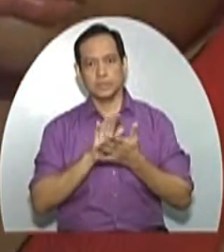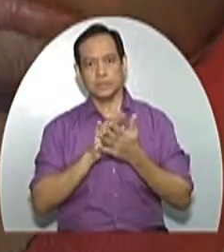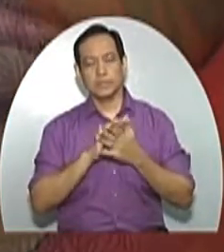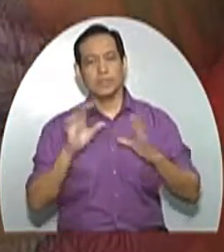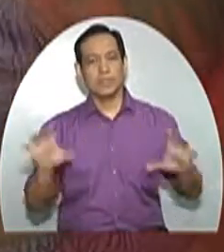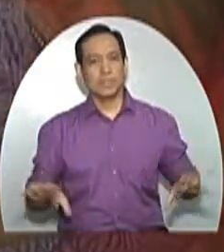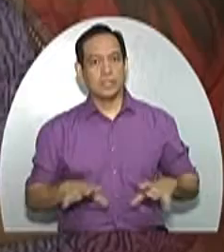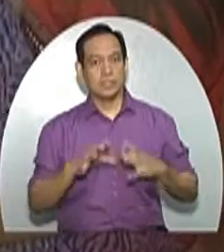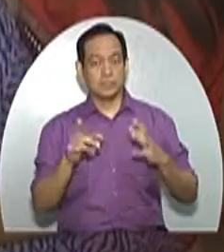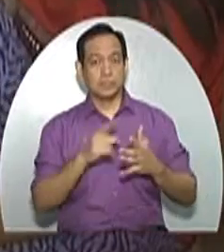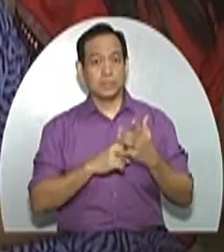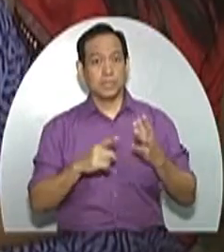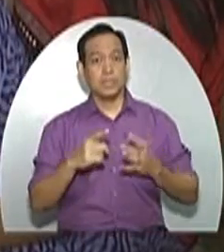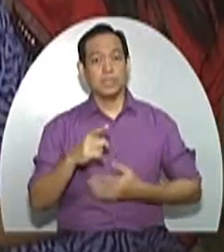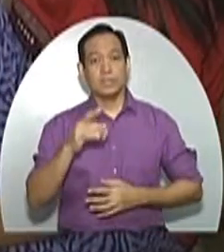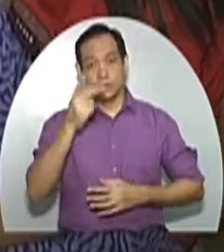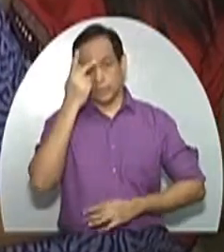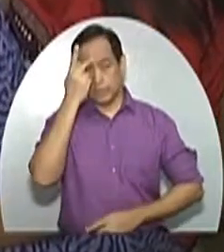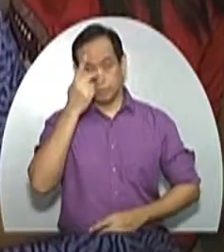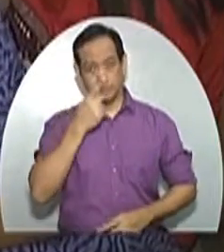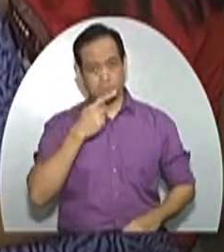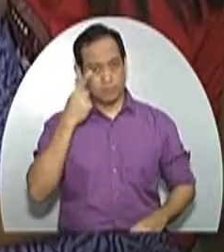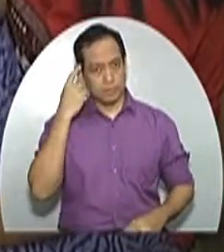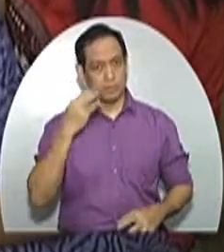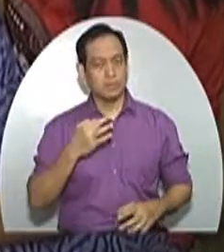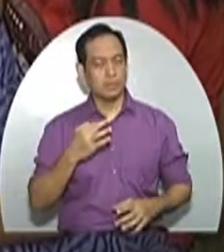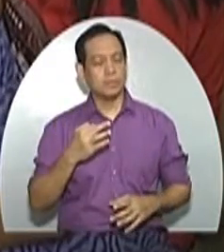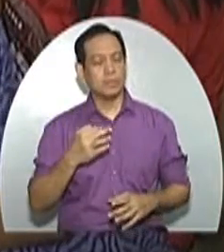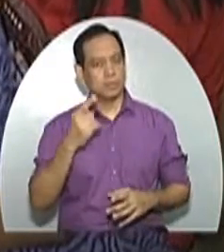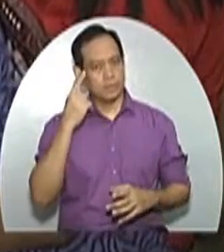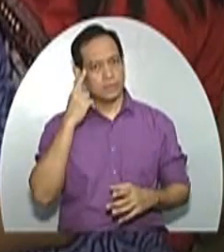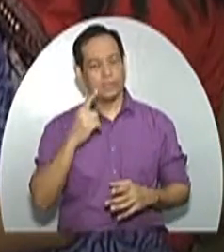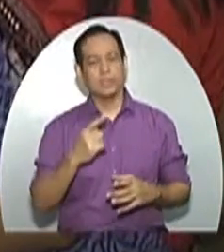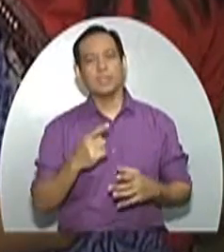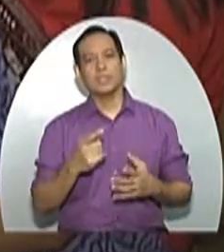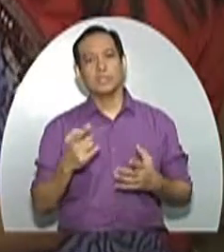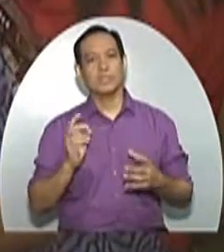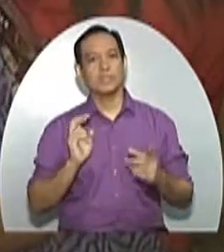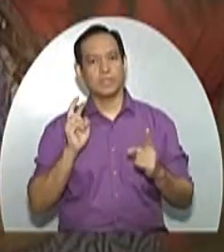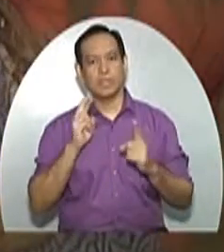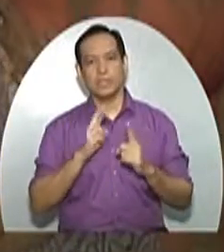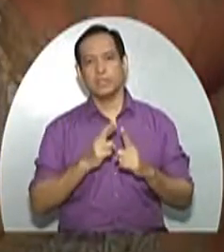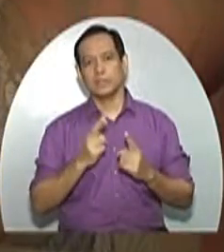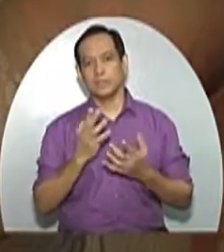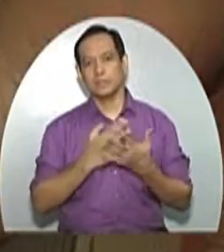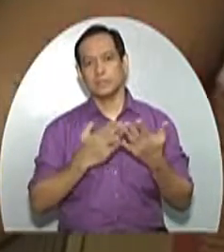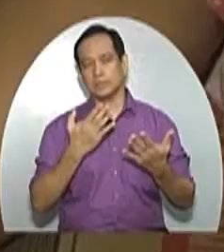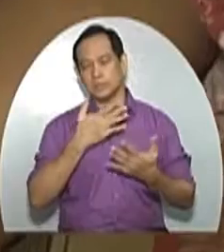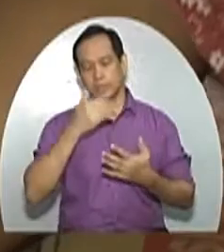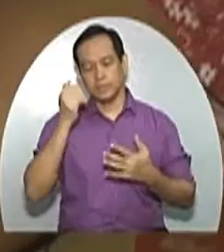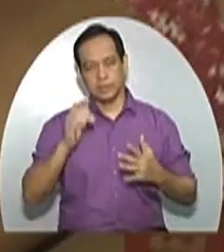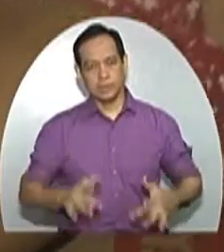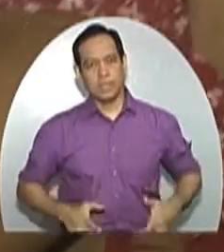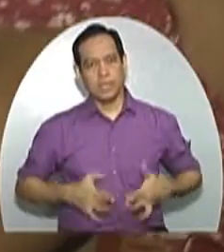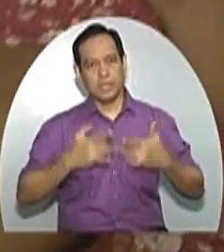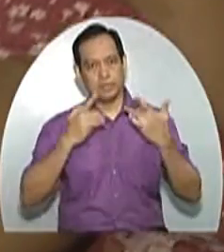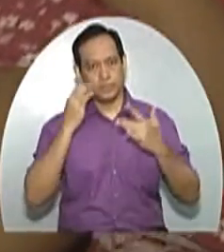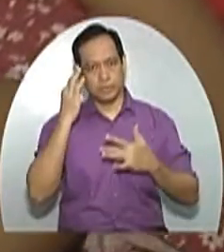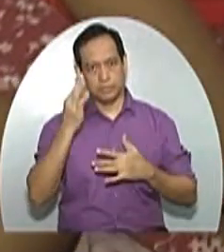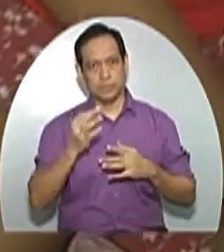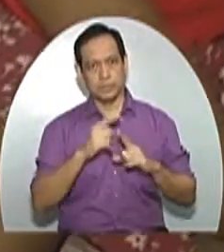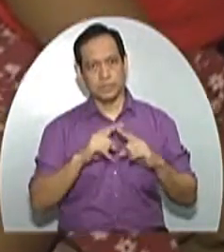activities. Tiwala noon ang kanyang mga magulang na malayo ang kanyang mararating sa buhay. Ito na ngayon si